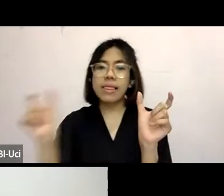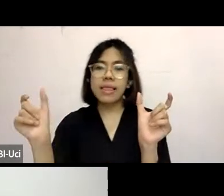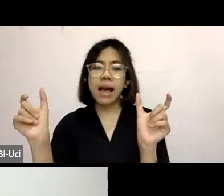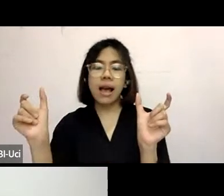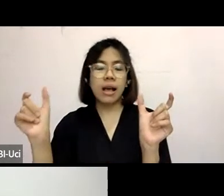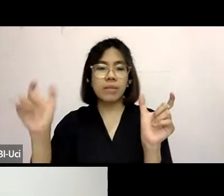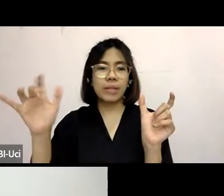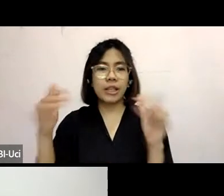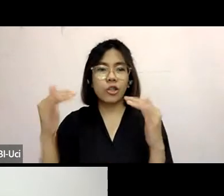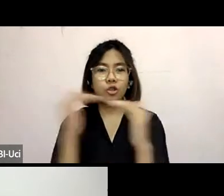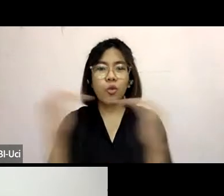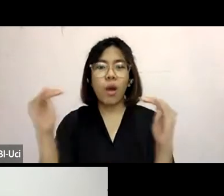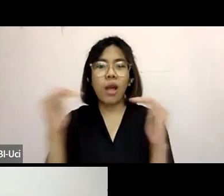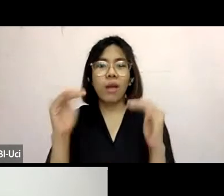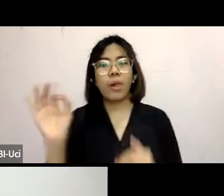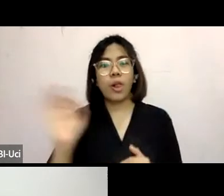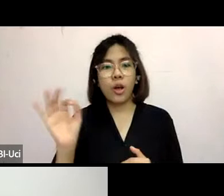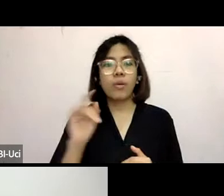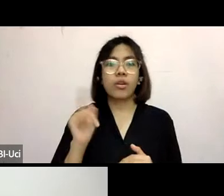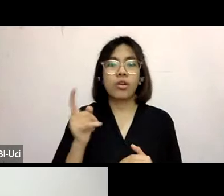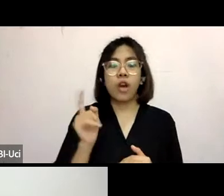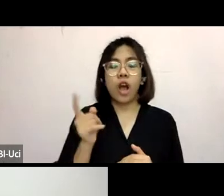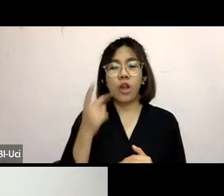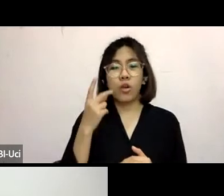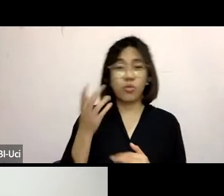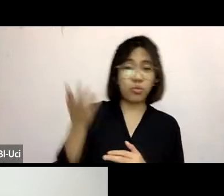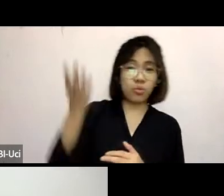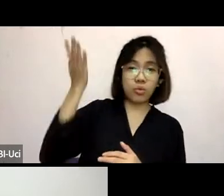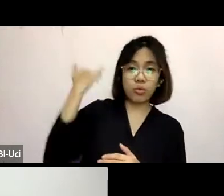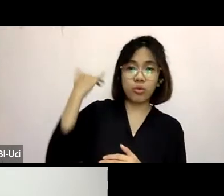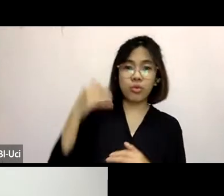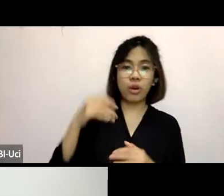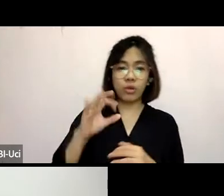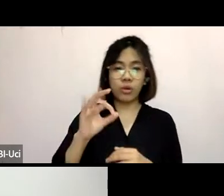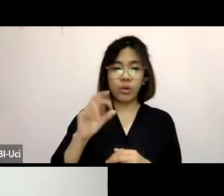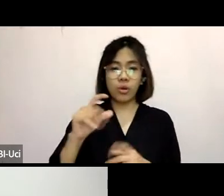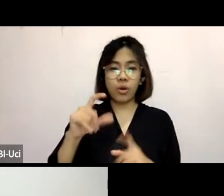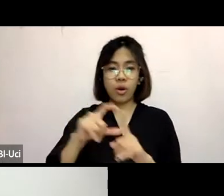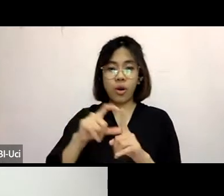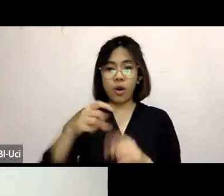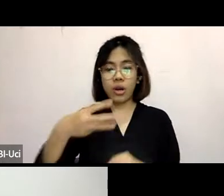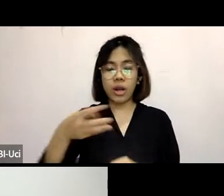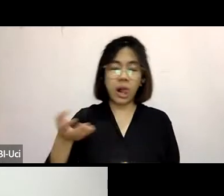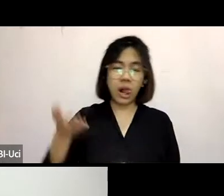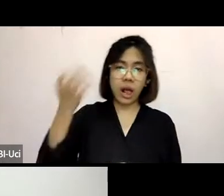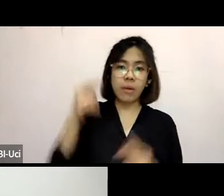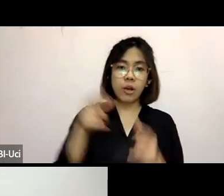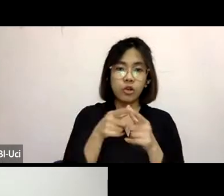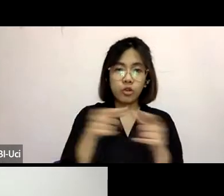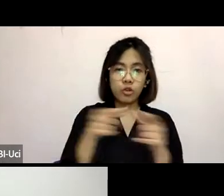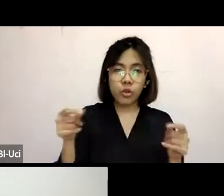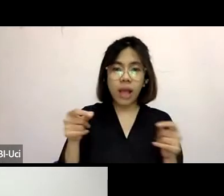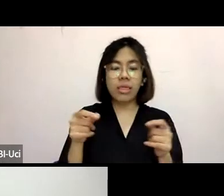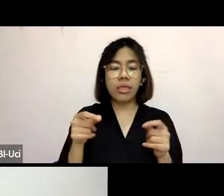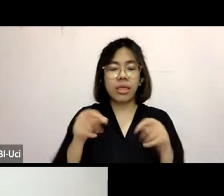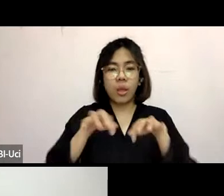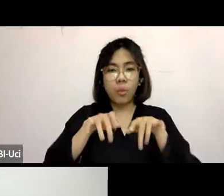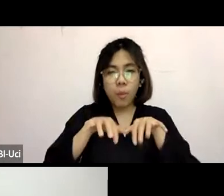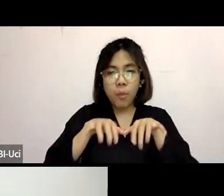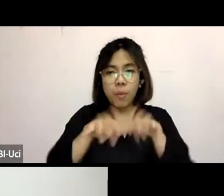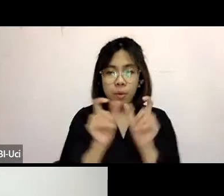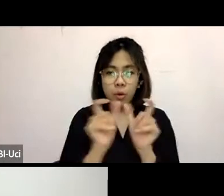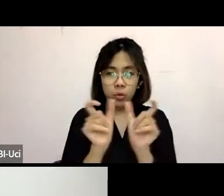karena itu kalau kita lihat surat-menyurat hukum pada zaman Orde Lama dengan orde baru dan Sekarang pasti agak ada perbedaan meskipun